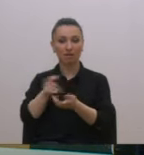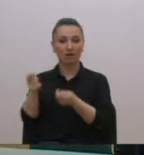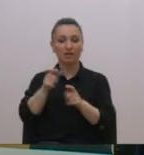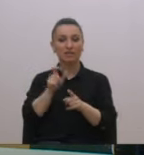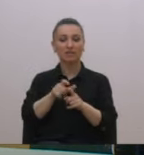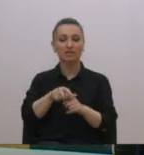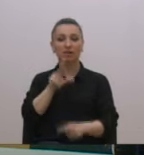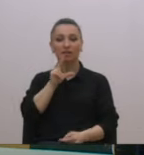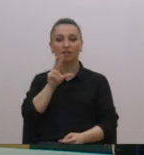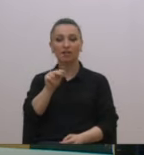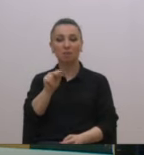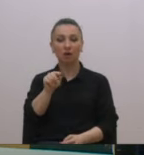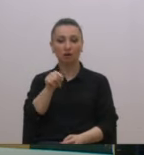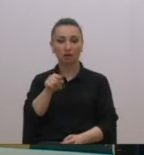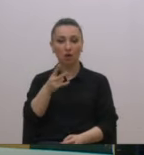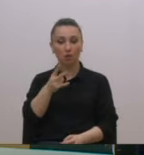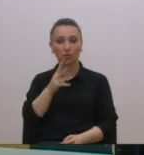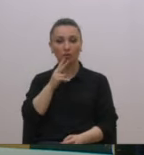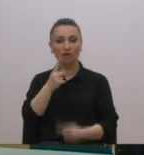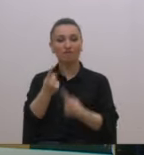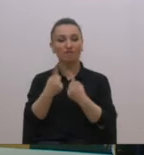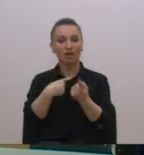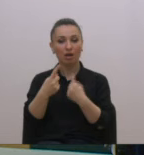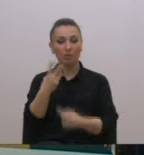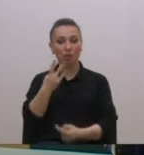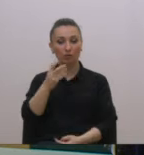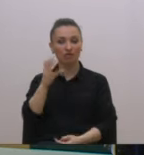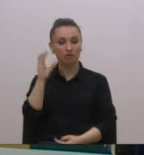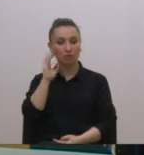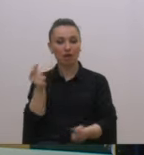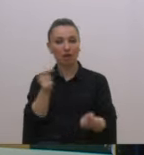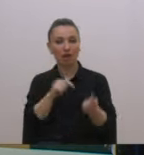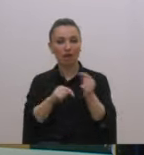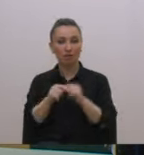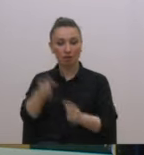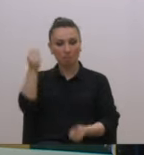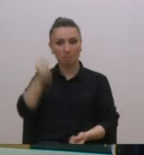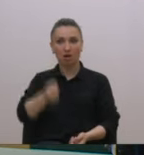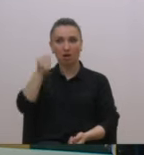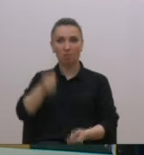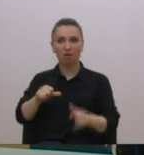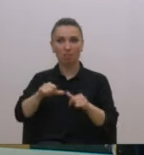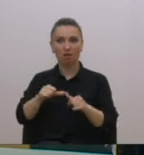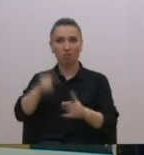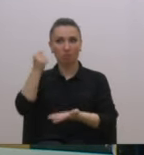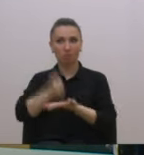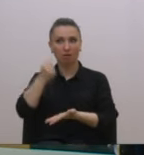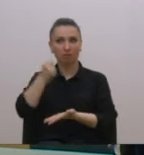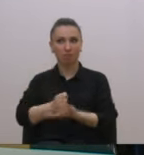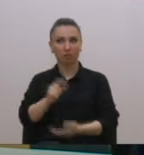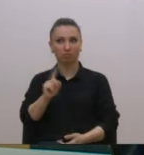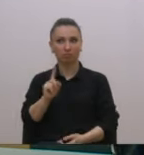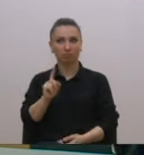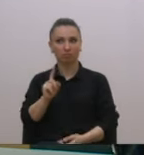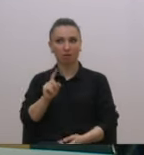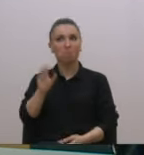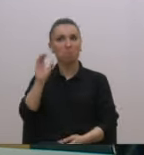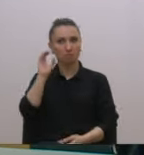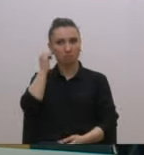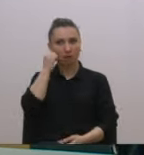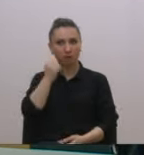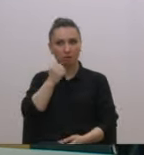ხო ბატონო გუბას უნდა ვილაპარაკოთ და უსხინოთ ამიტომ ერთმანეთს და არა ვაბრახოთ არა ვაბრახოთ მადლობა ბატონო